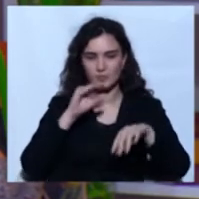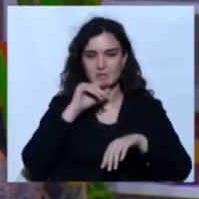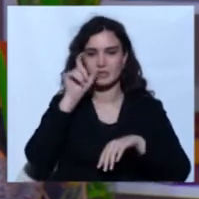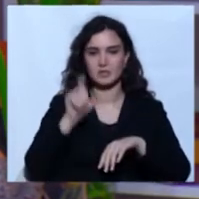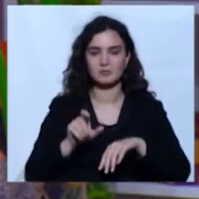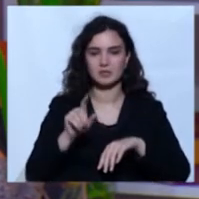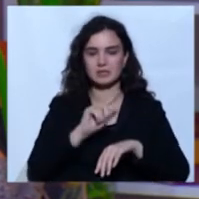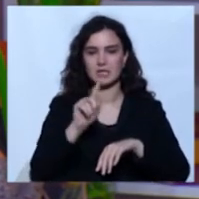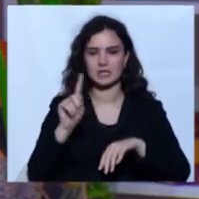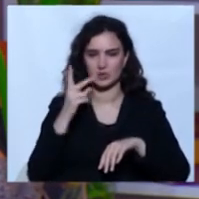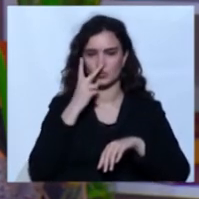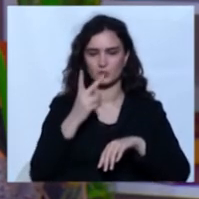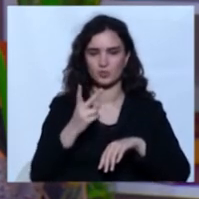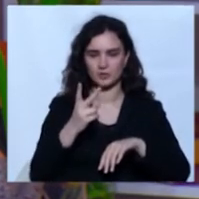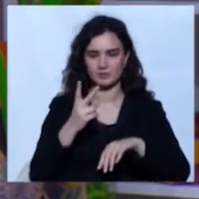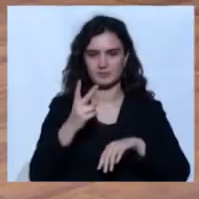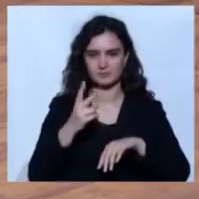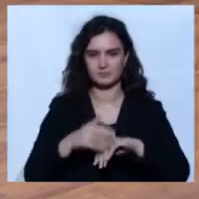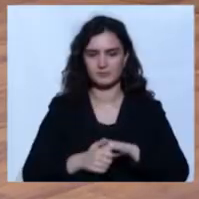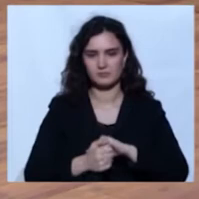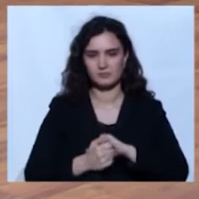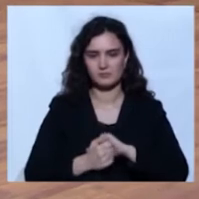ადამიანი რაღაცას უყურებს საგანს,